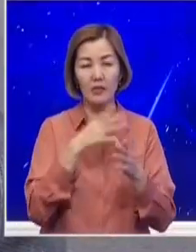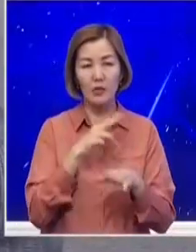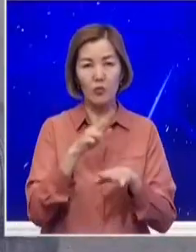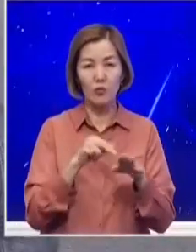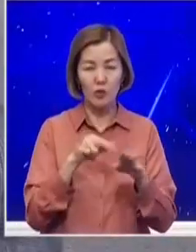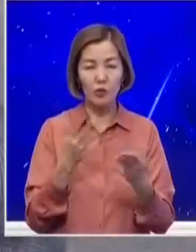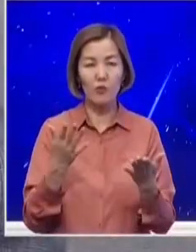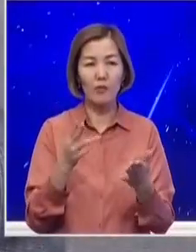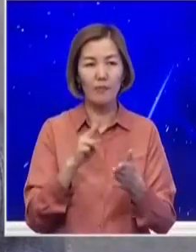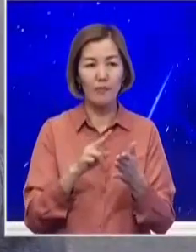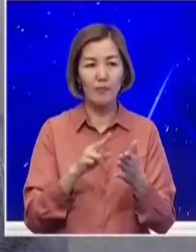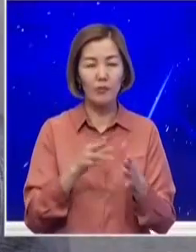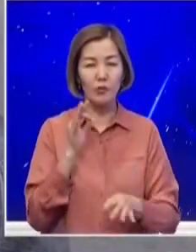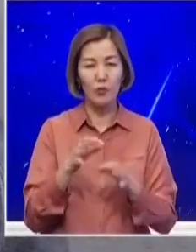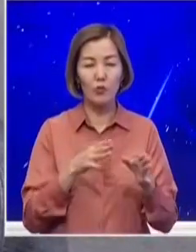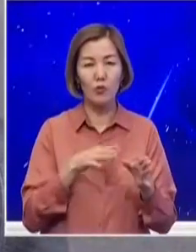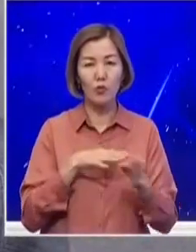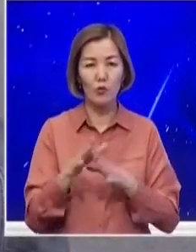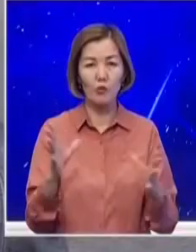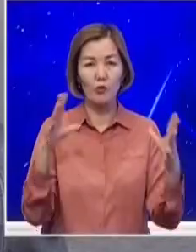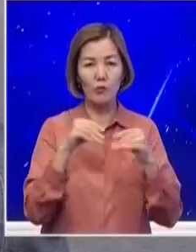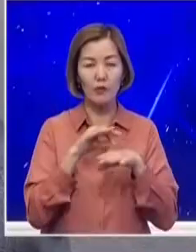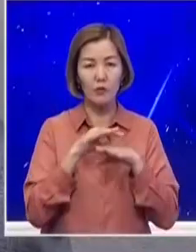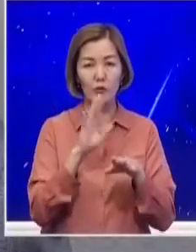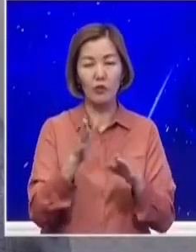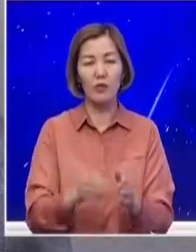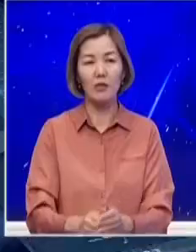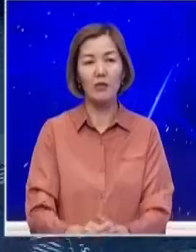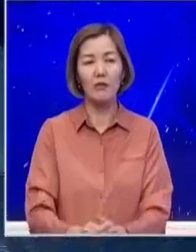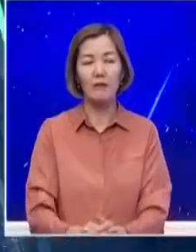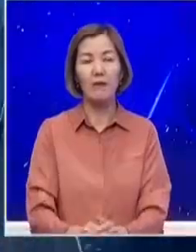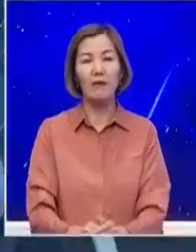участковыйларды жеке сот орындаушылар бәрі бірлесіп сондай іс-шара жүргізіліп жатыр.